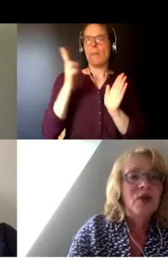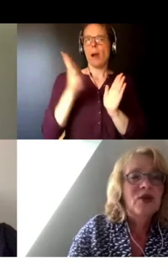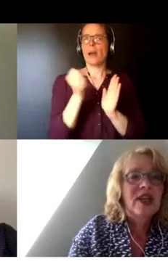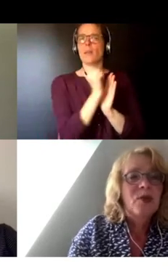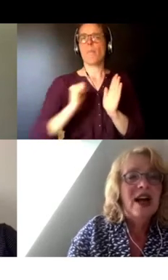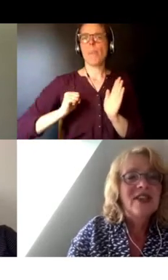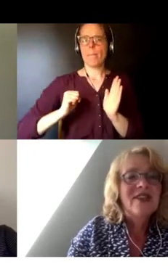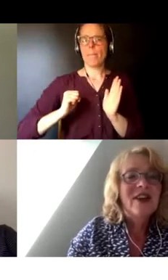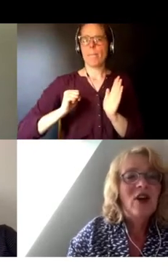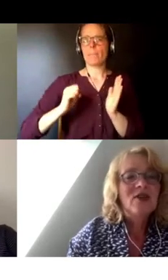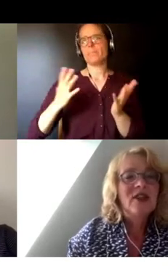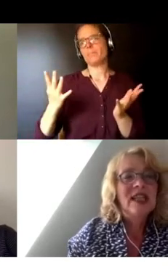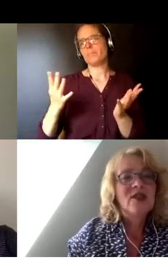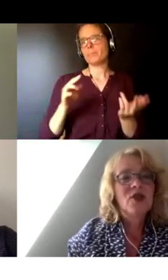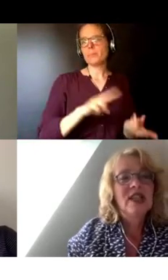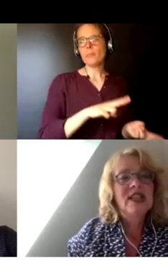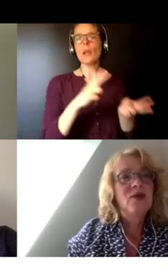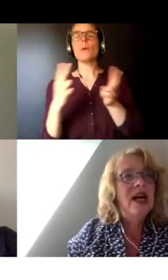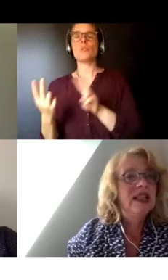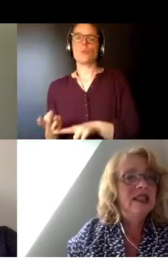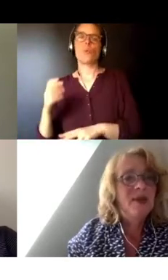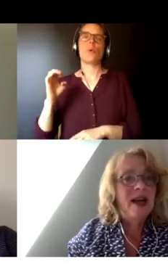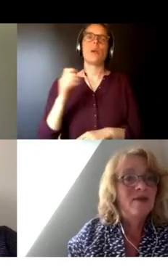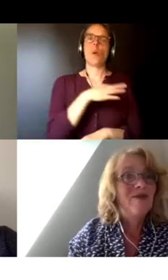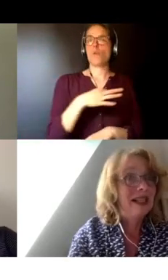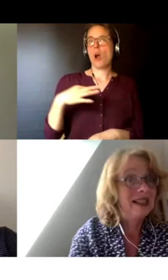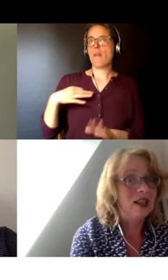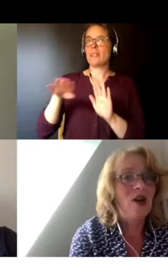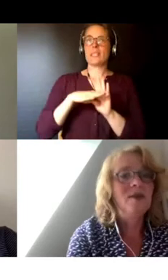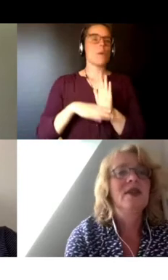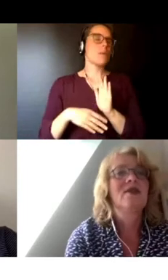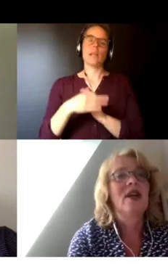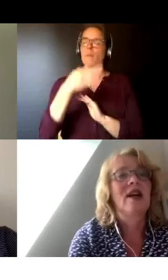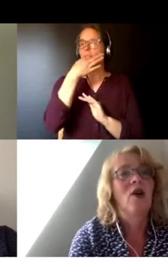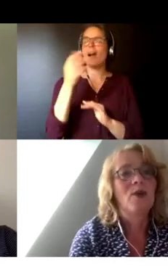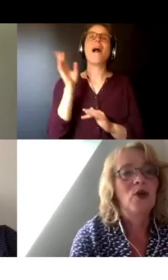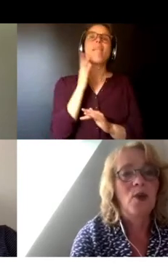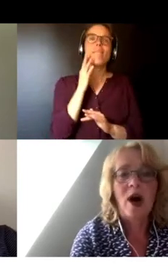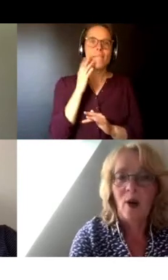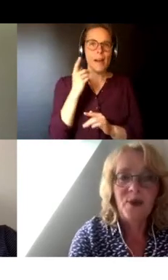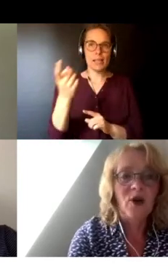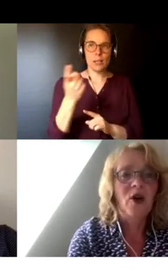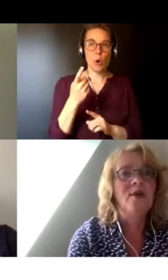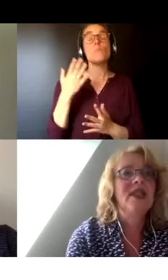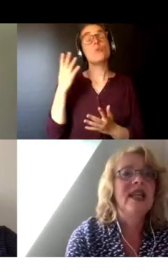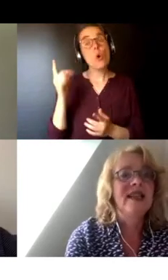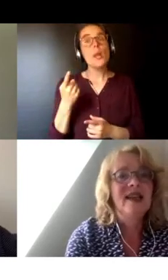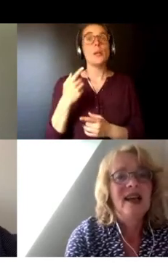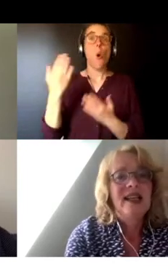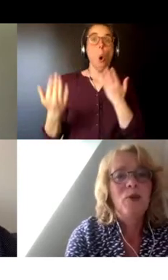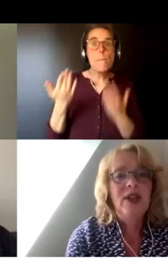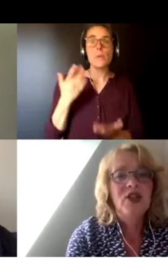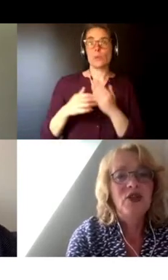Aber zurück zur E-Privacy-Verordnung. Inzwischen ist die Frage nicht mehr, wann sie kommt, sondern ob sie überhaupt noch kommt.